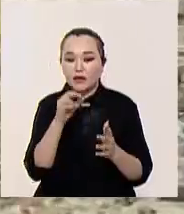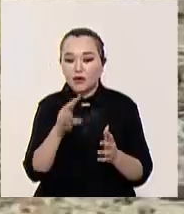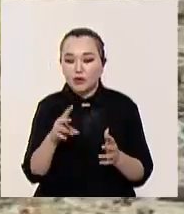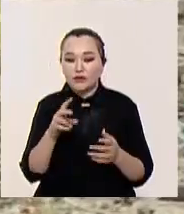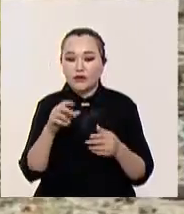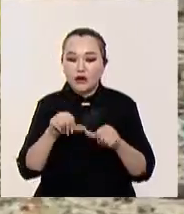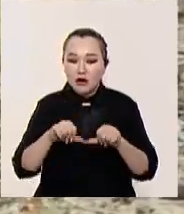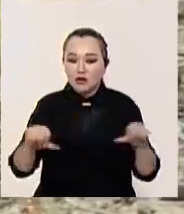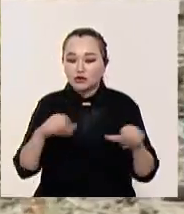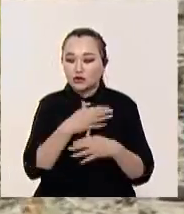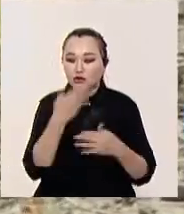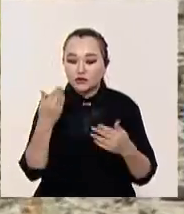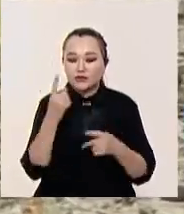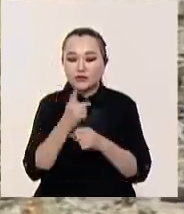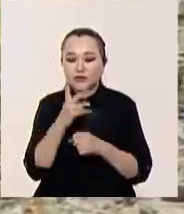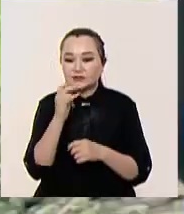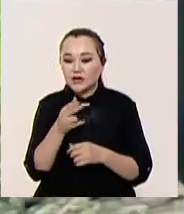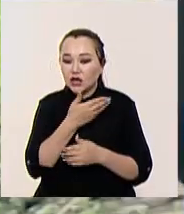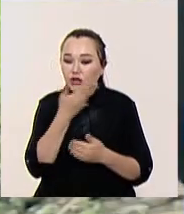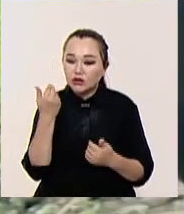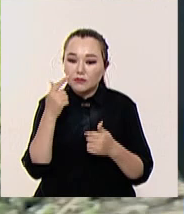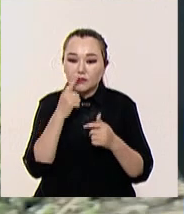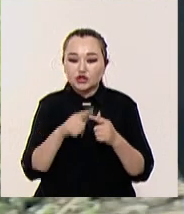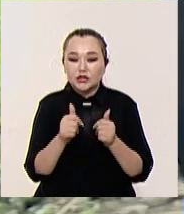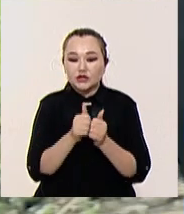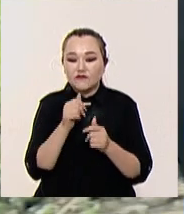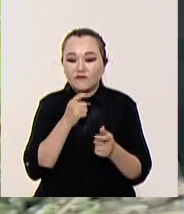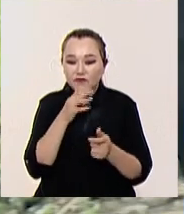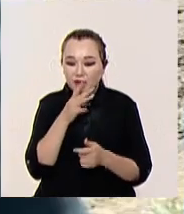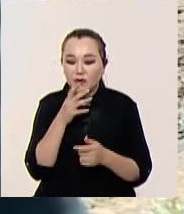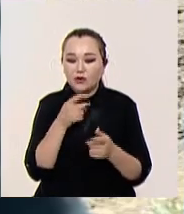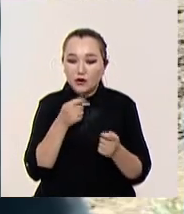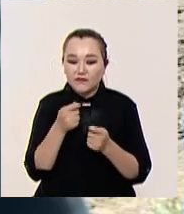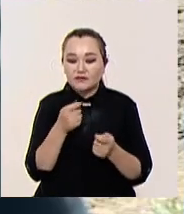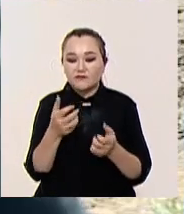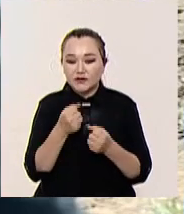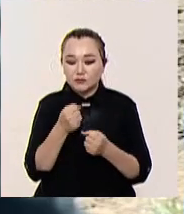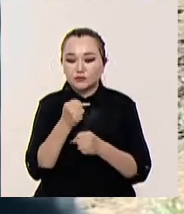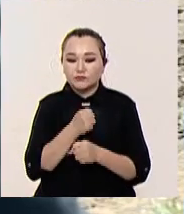не огорожен и не окружен запрещающими знаками. В ближайшее время руководители ведомства возьмут